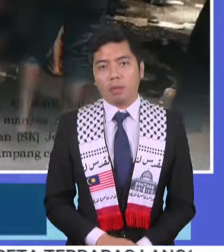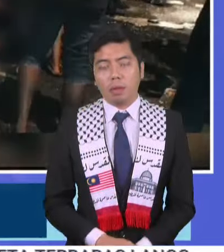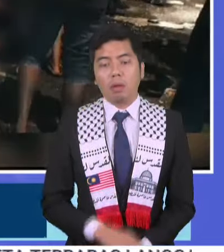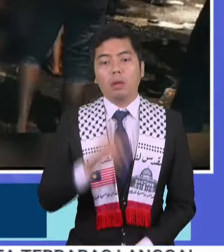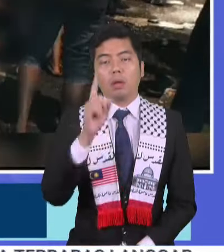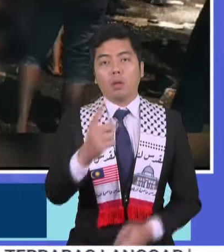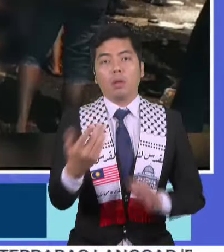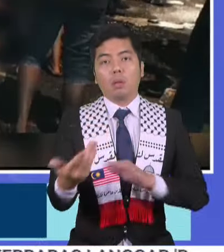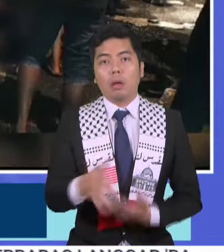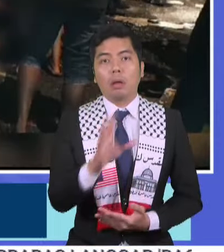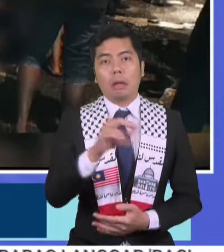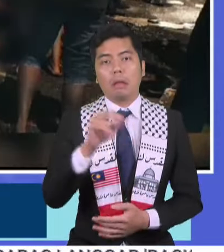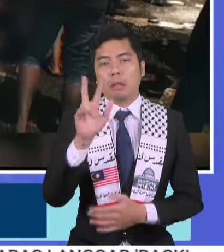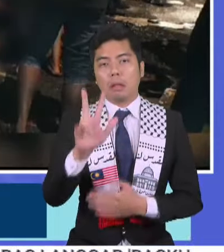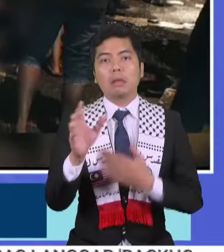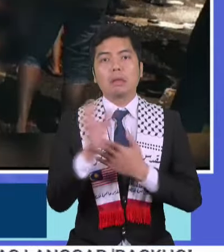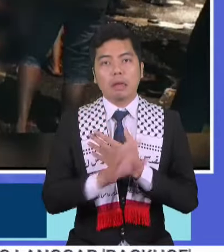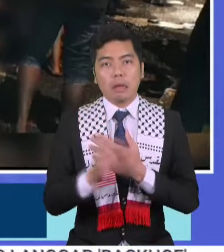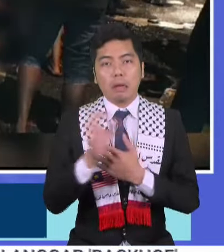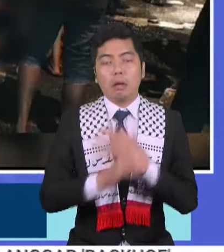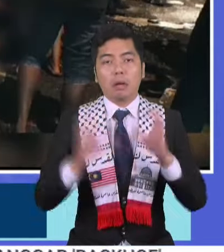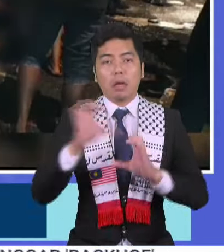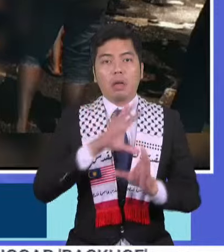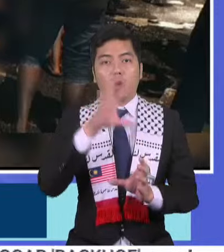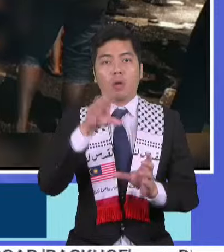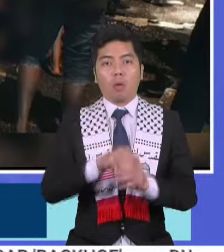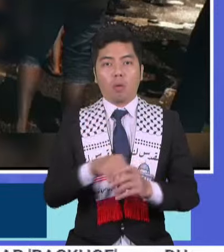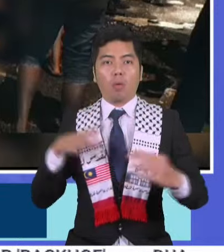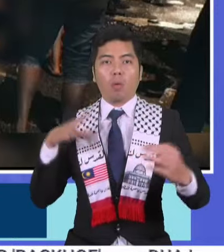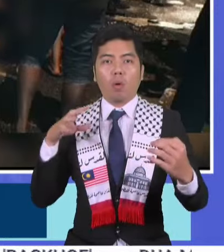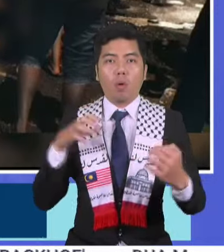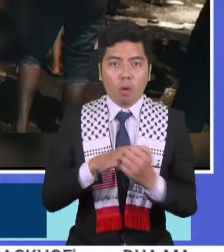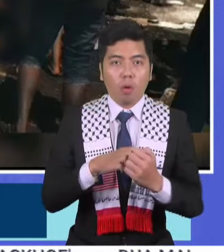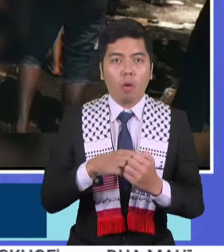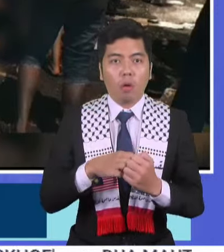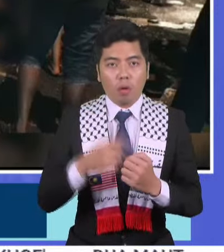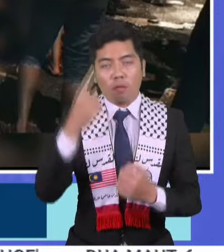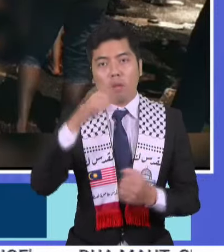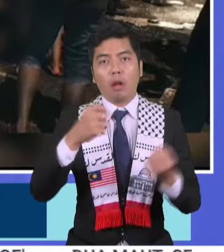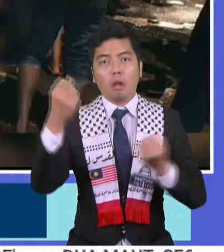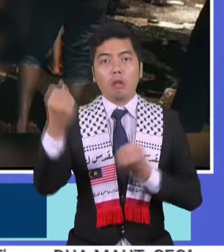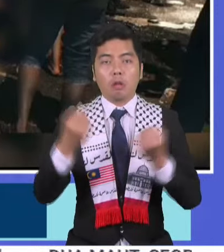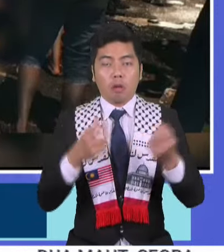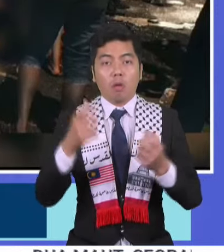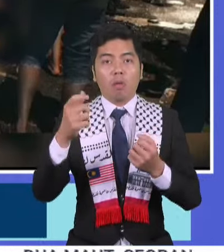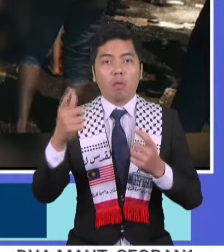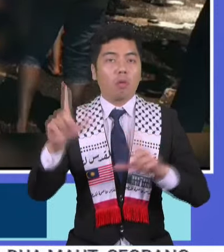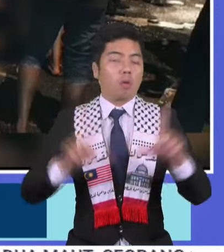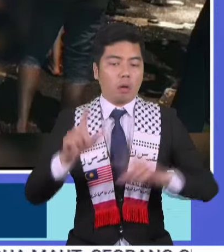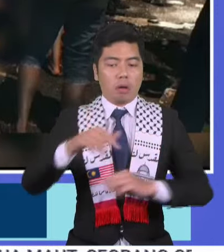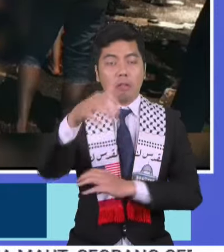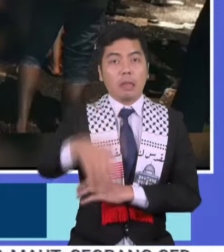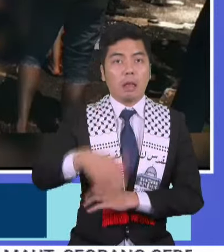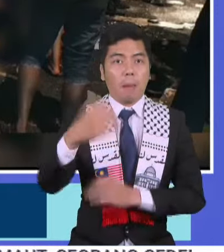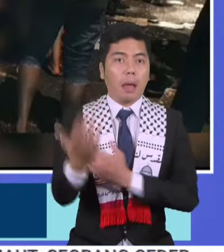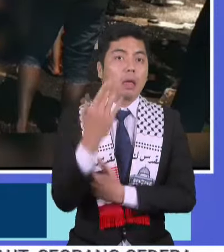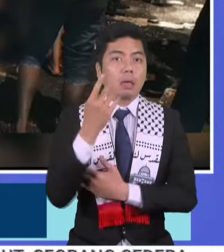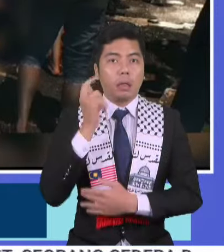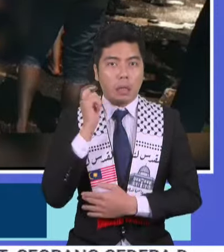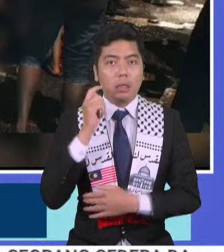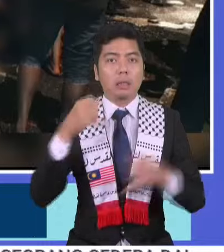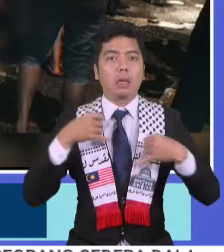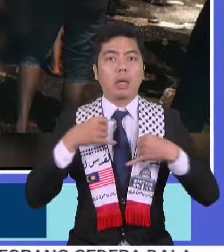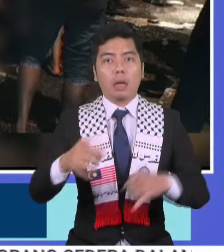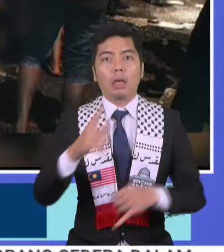Seorang maut, tiga lagi cedera selepas kereta dinaiki terbabas dan merempuh jentera pengorek kaut awal pagi tadi. Dalam kejadian di lebuh